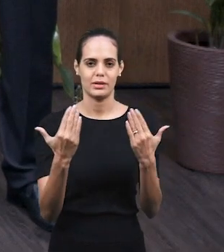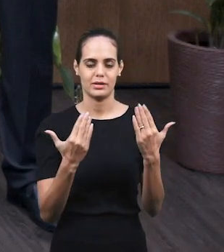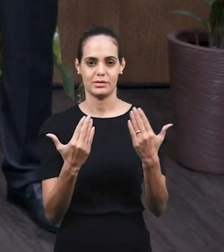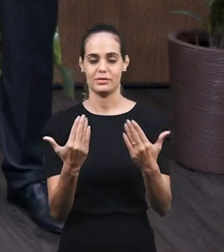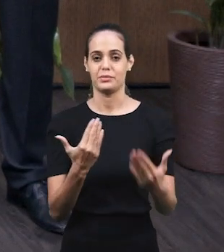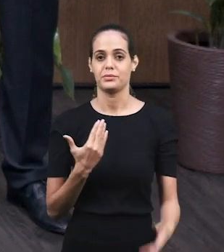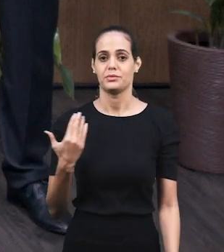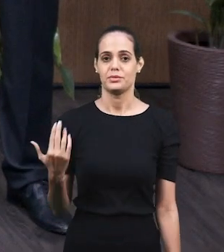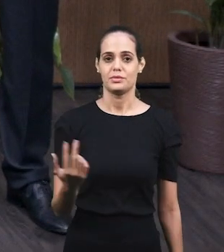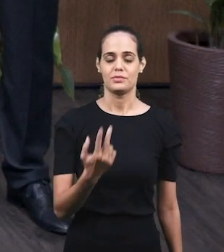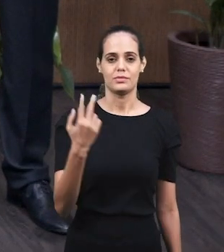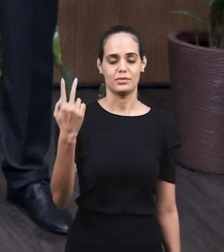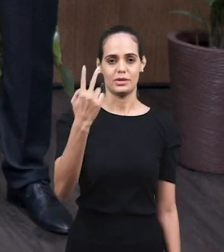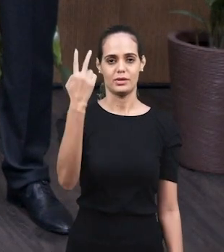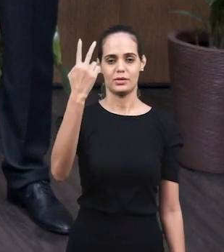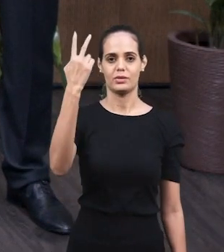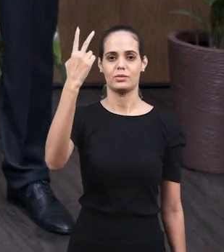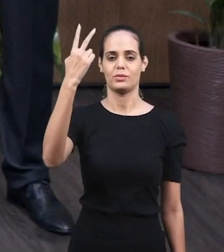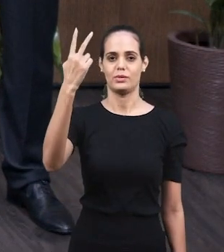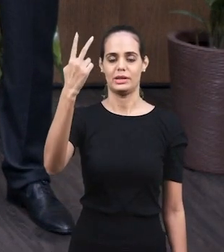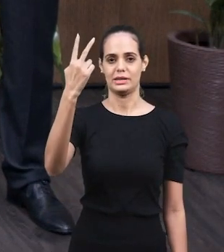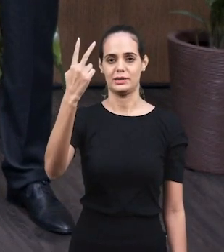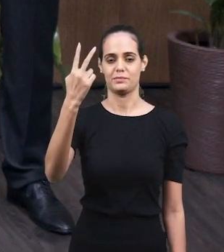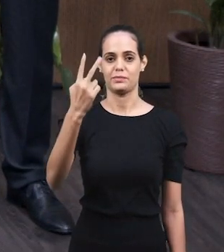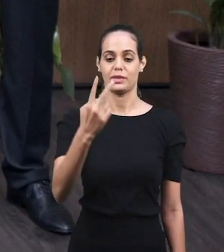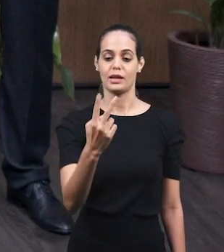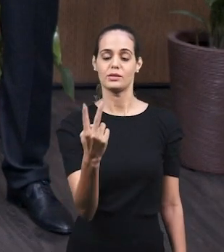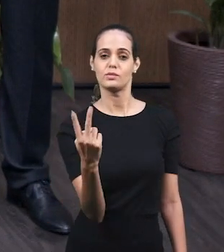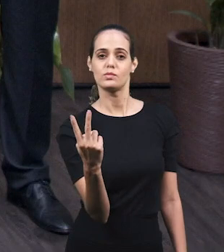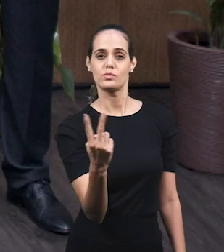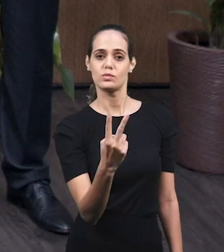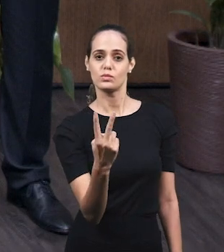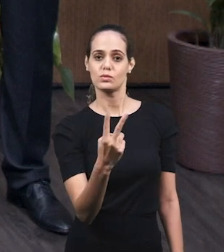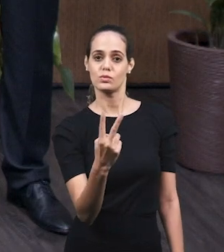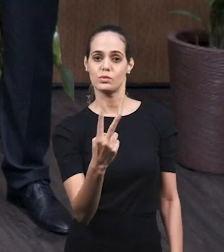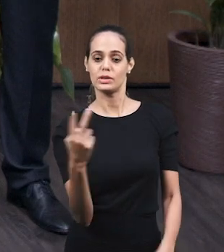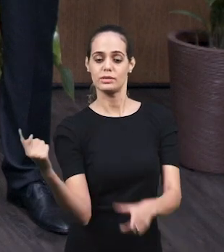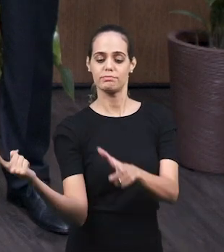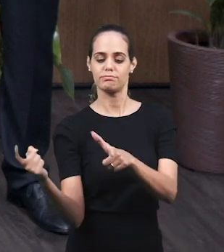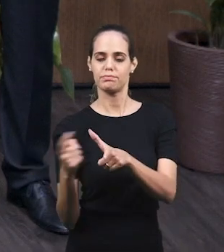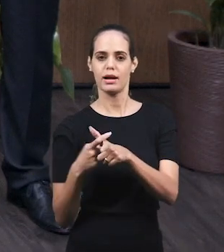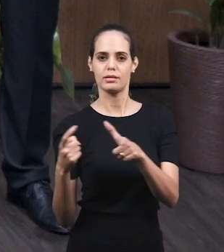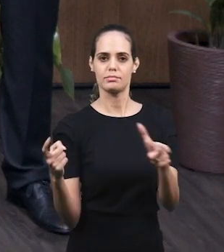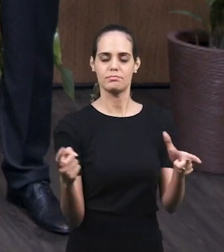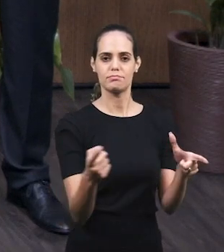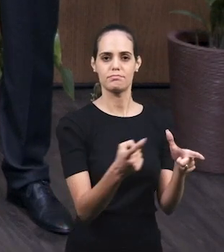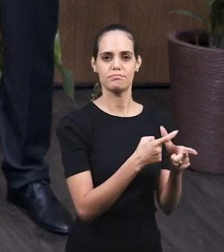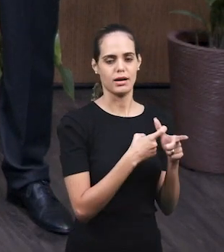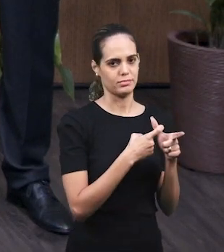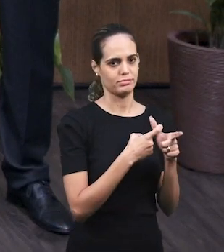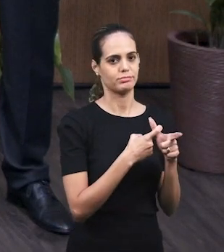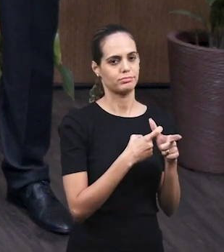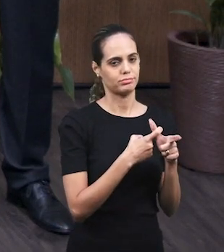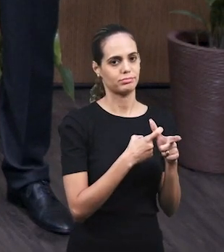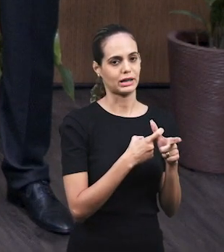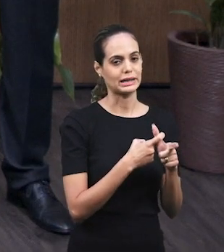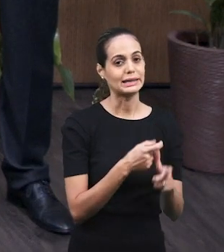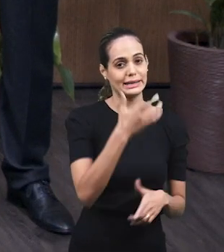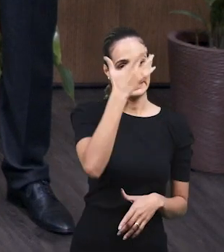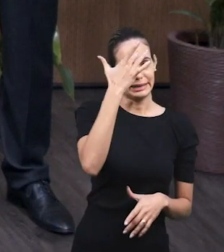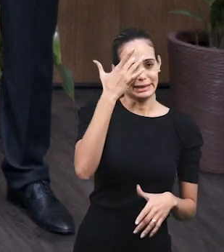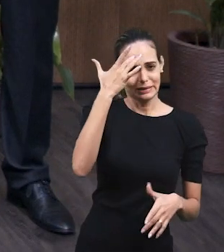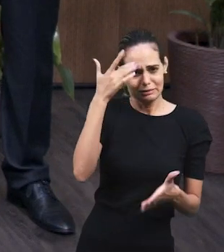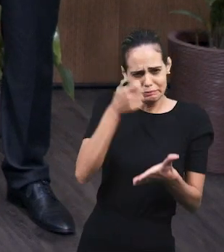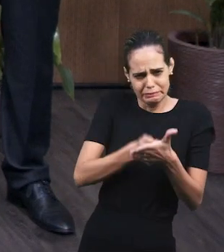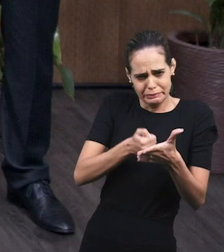avec une mise en valeur sur la comparaison des valeurs des deux dettes et